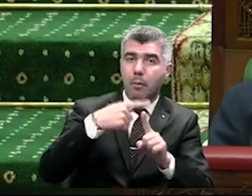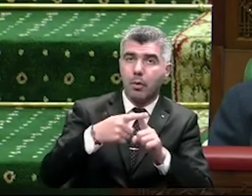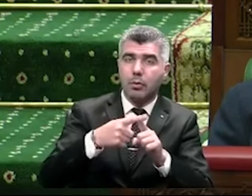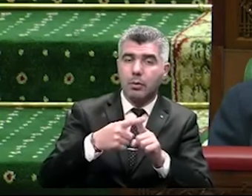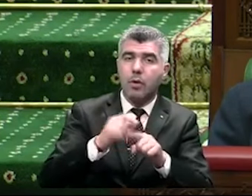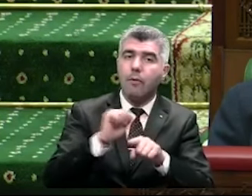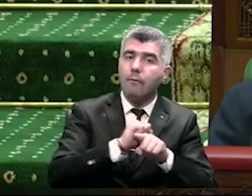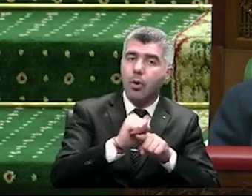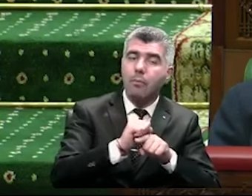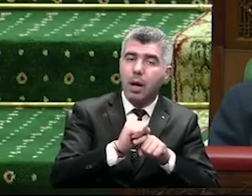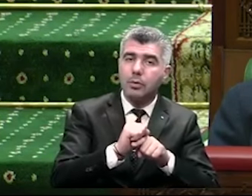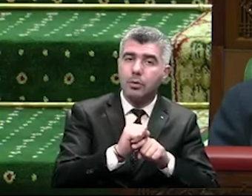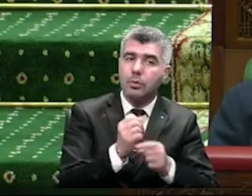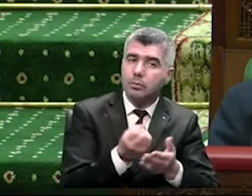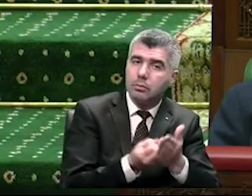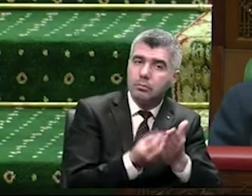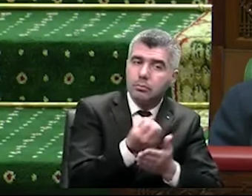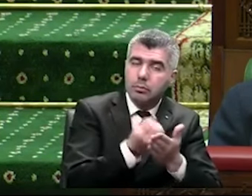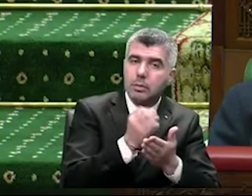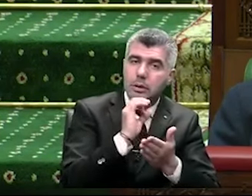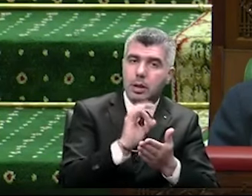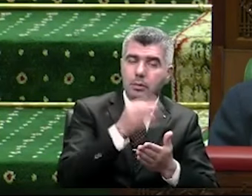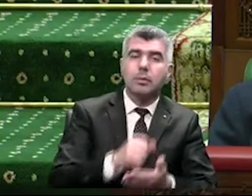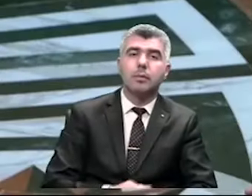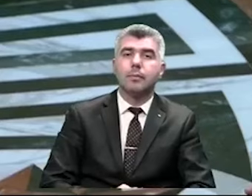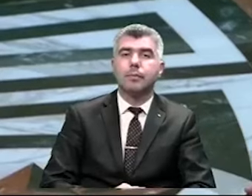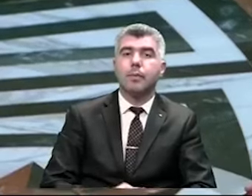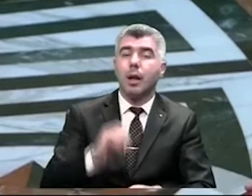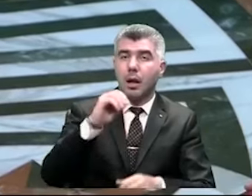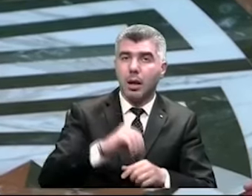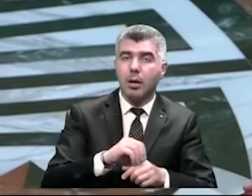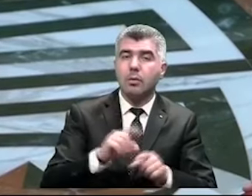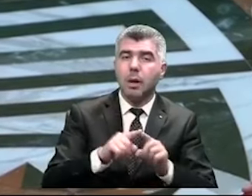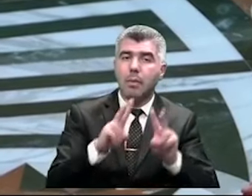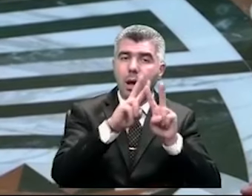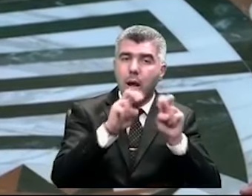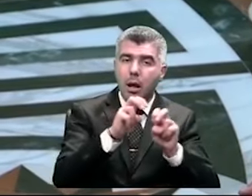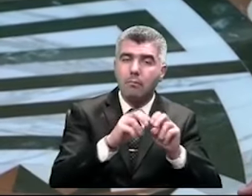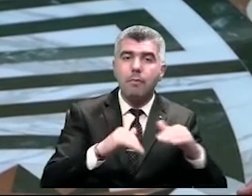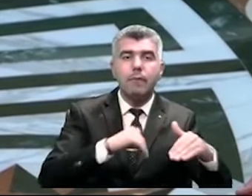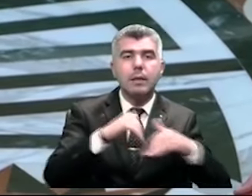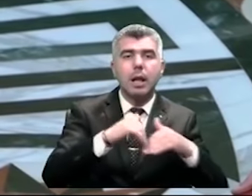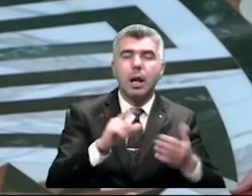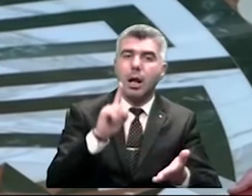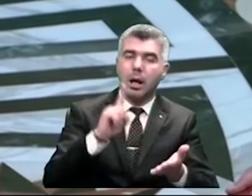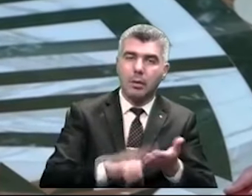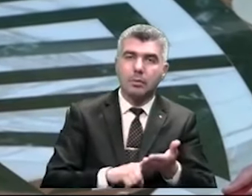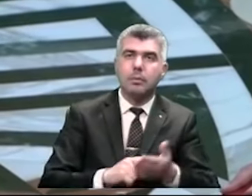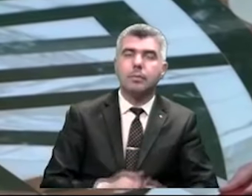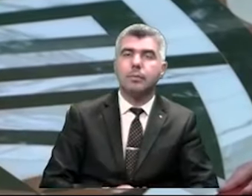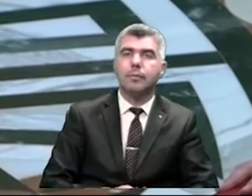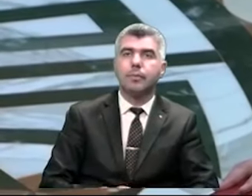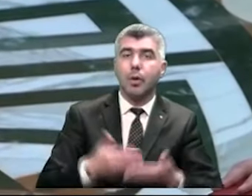العمليه ديال التوعيه والتحسيس وهذا ما تقوم به ل نارس وخص ايضا التعزيز ديال المراقبه الطرقيه هذه يعني مناسبه